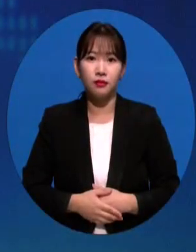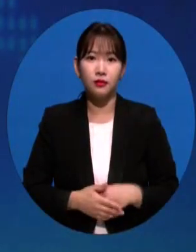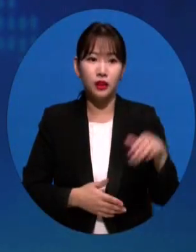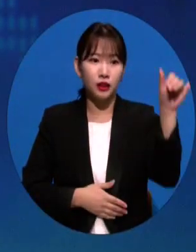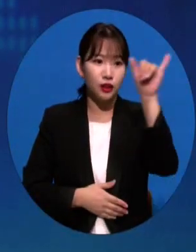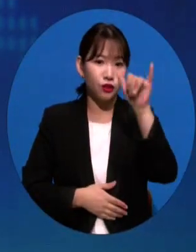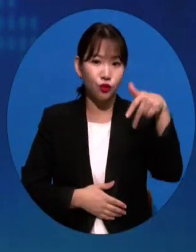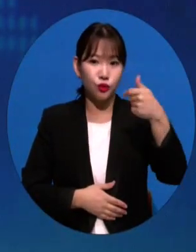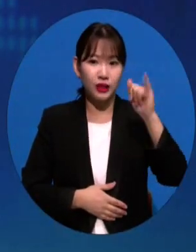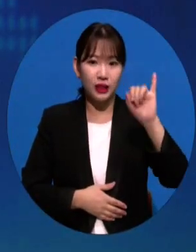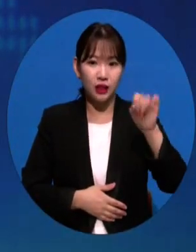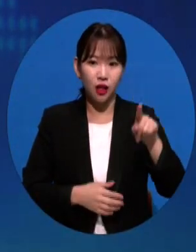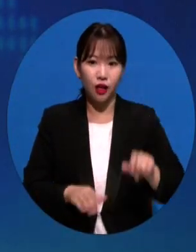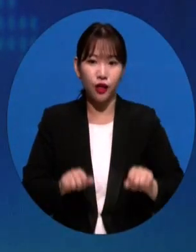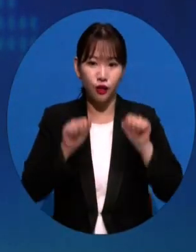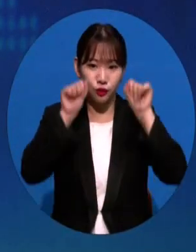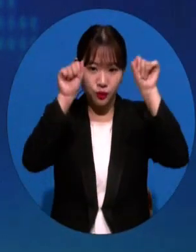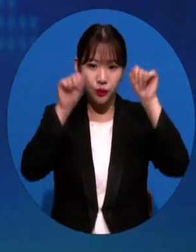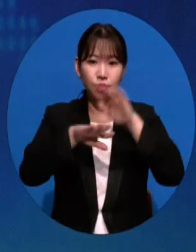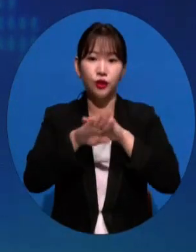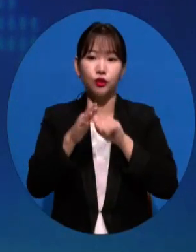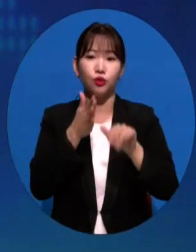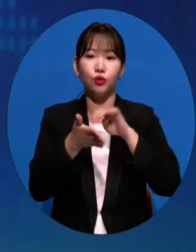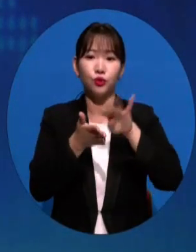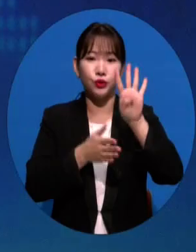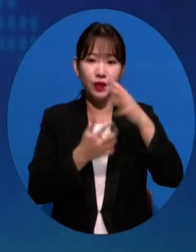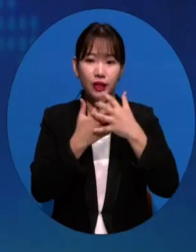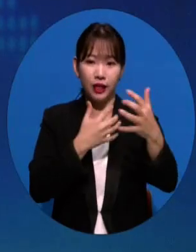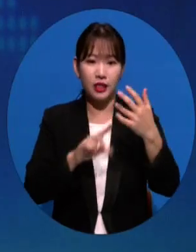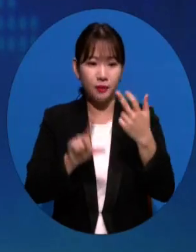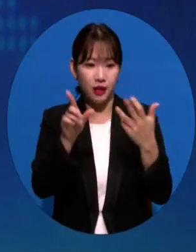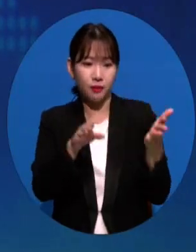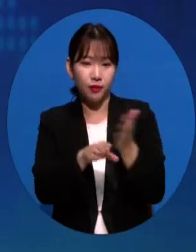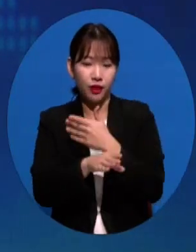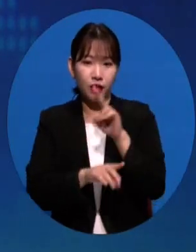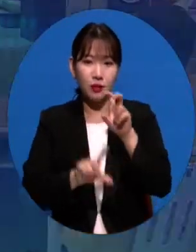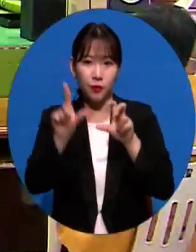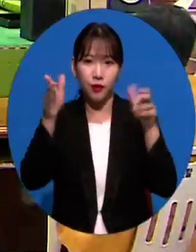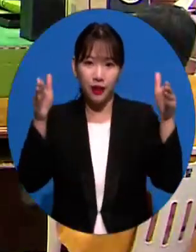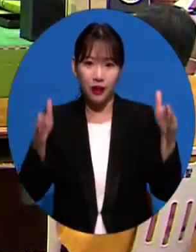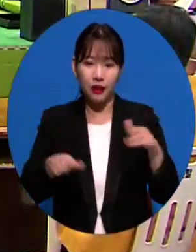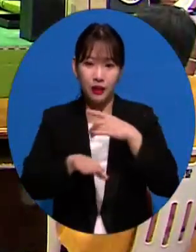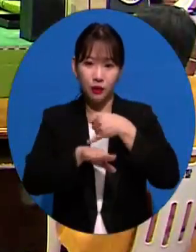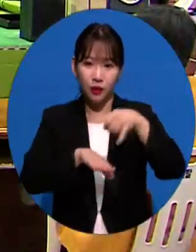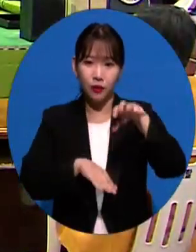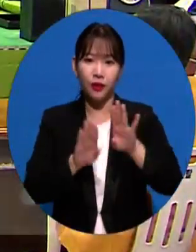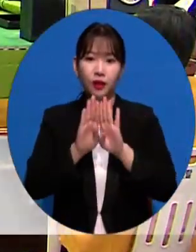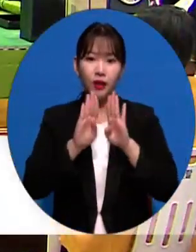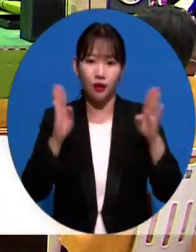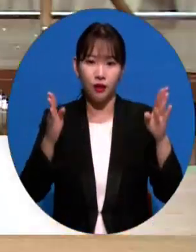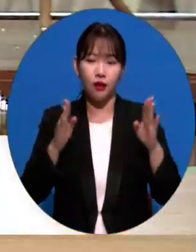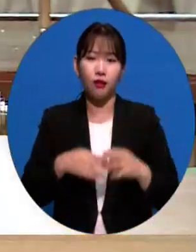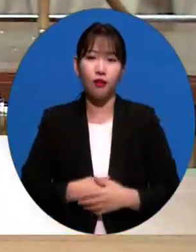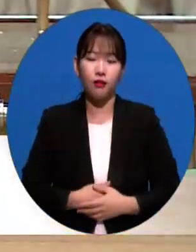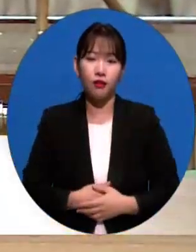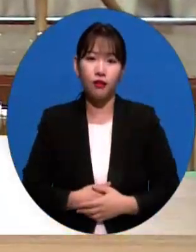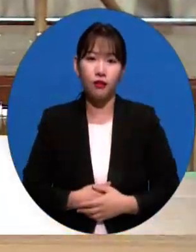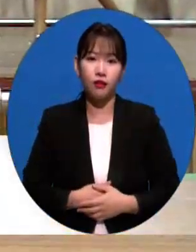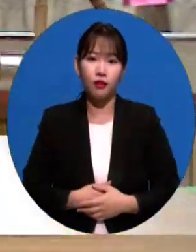전국 주니어 역도 선수권 등 4개 대회가 오는 18일부터 25일까지 완도에서 동시에